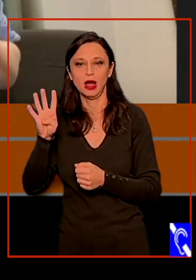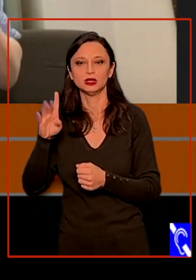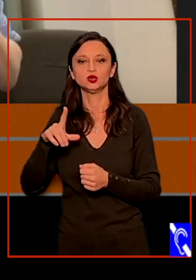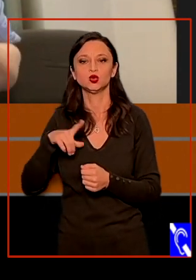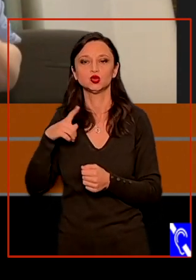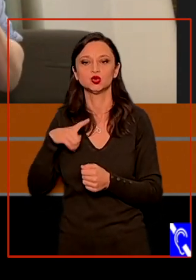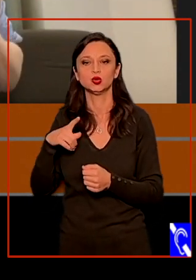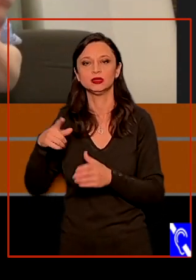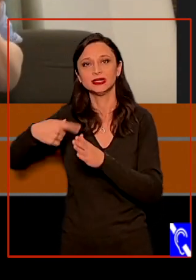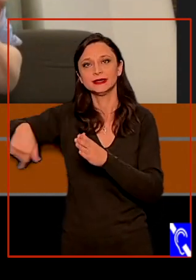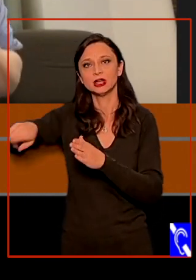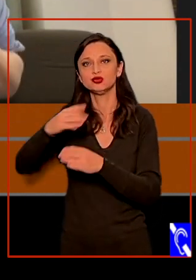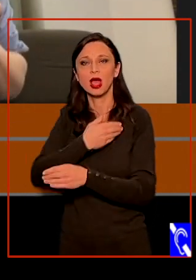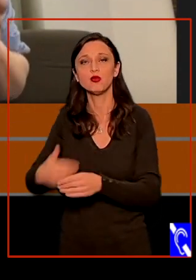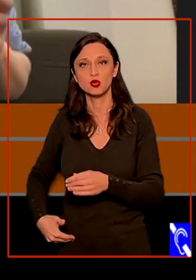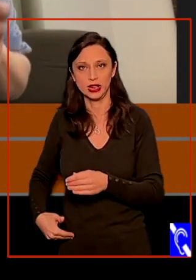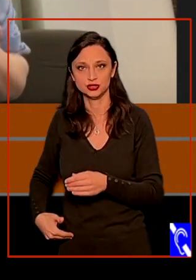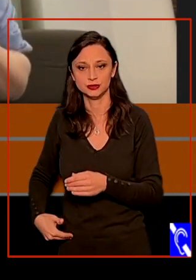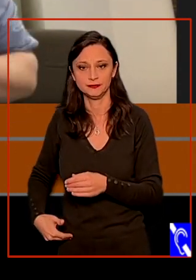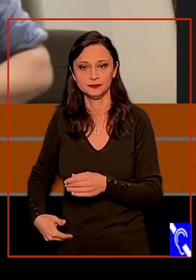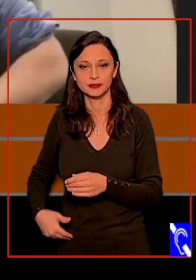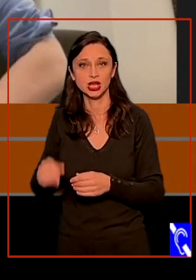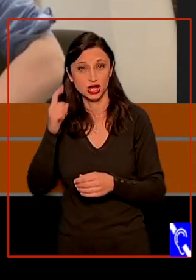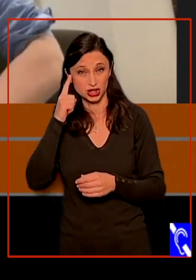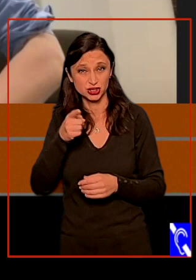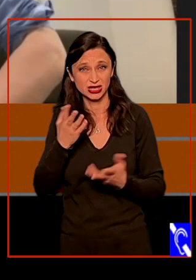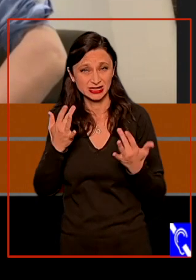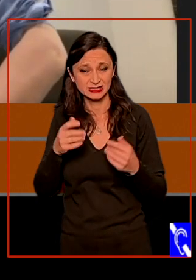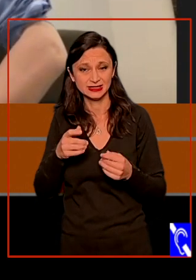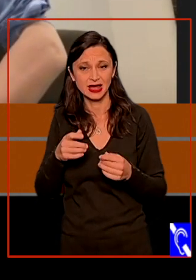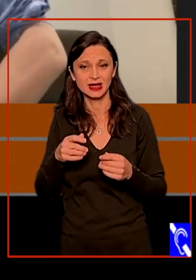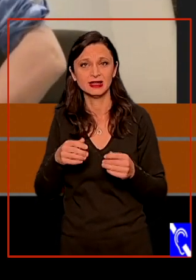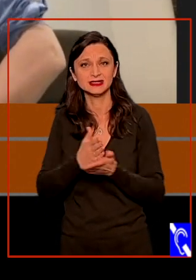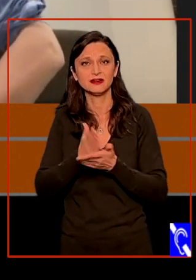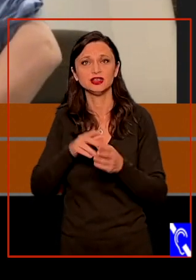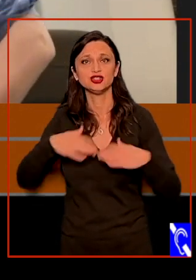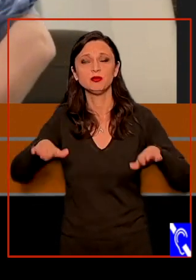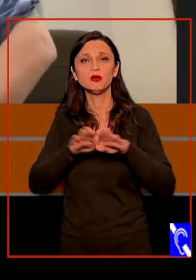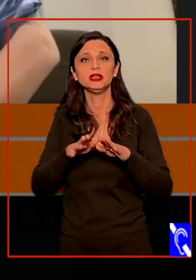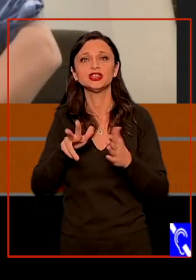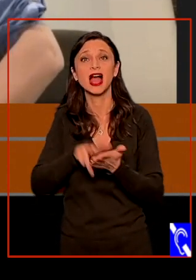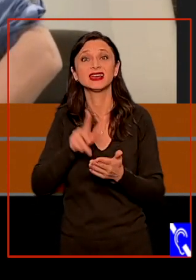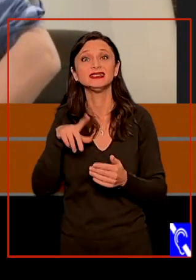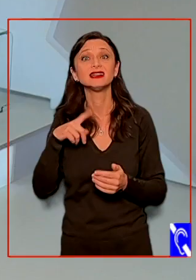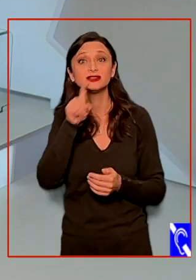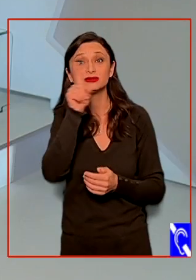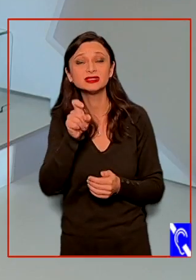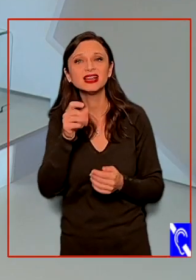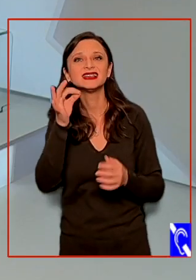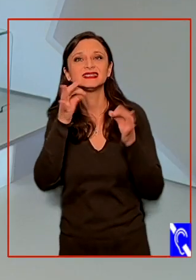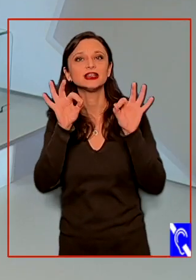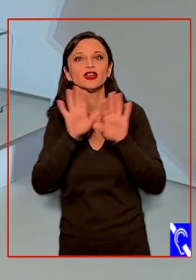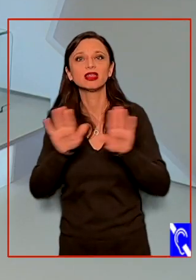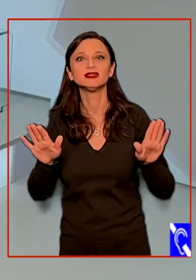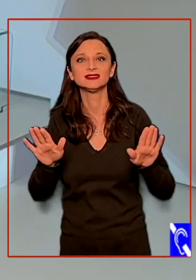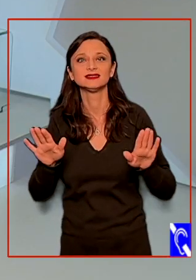144 sunt în regiunea București-Ilfov. Știi câte servicii publice acreditate sunt? 10. Prin